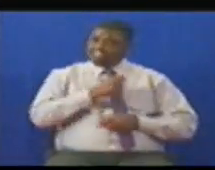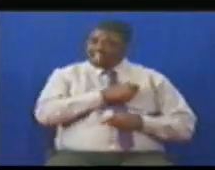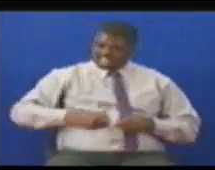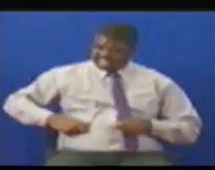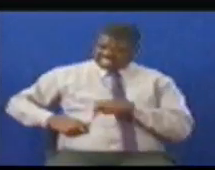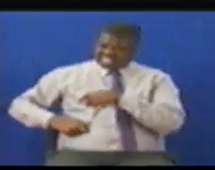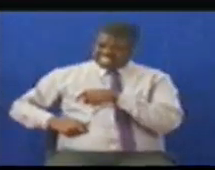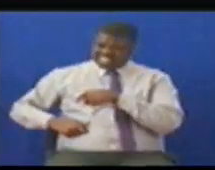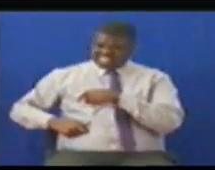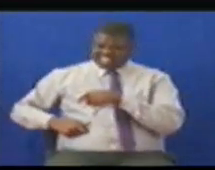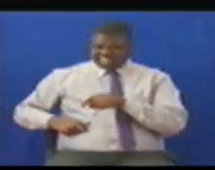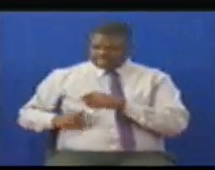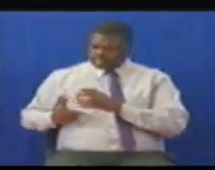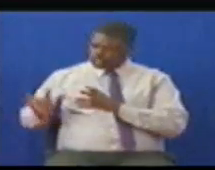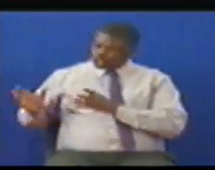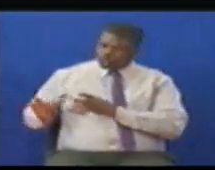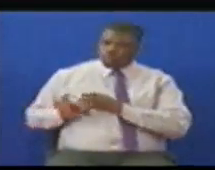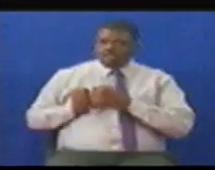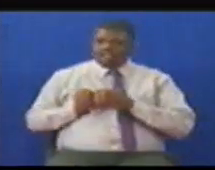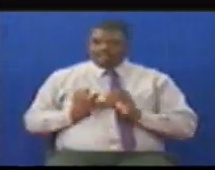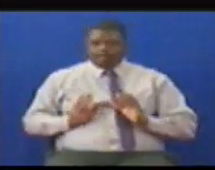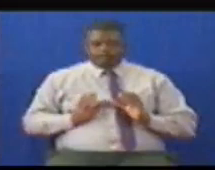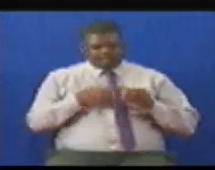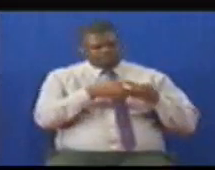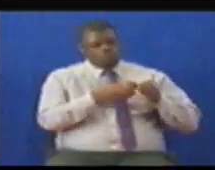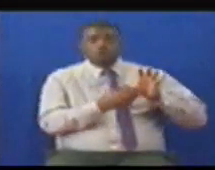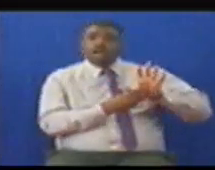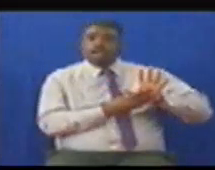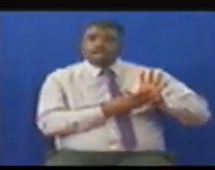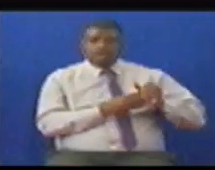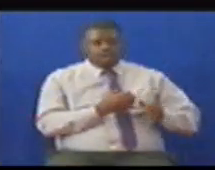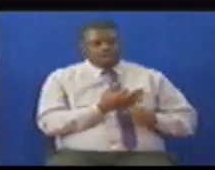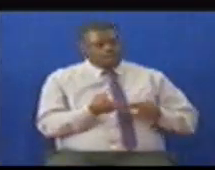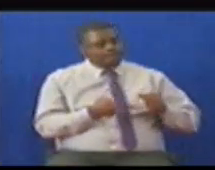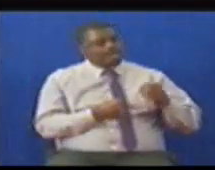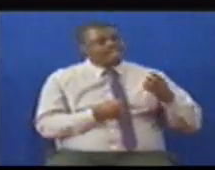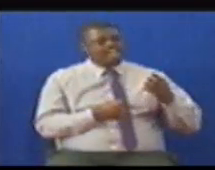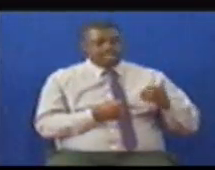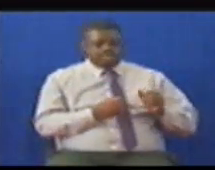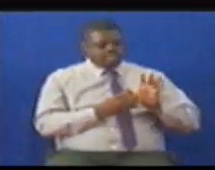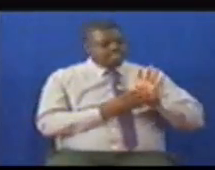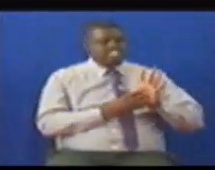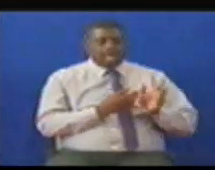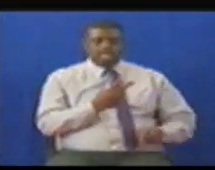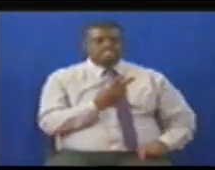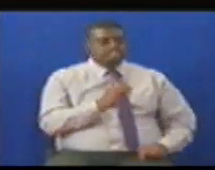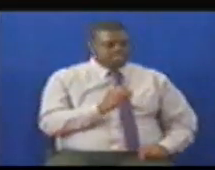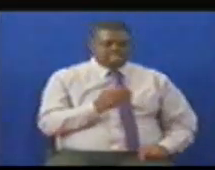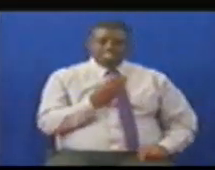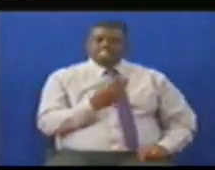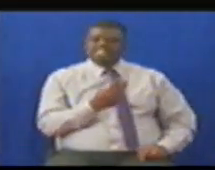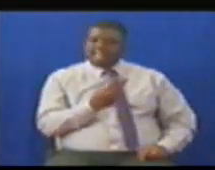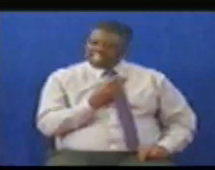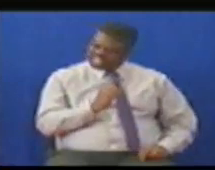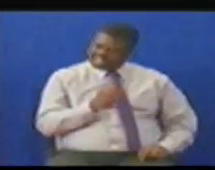bora unajumuisha mafungu 8. Fungu namba 4, namba 9, 20, 30, 32, 33,